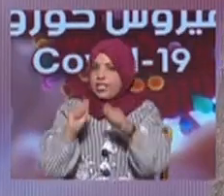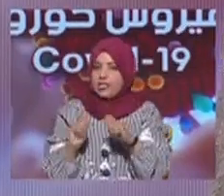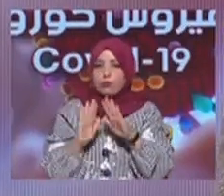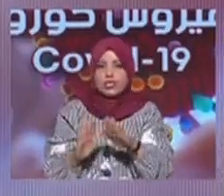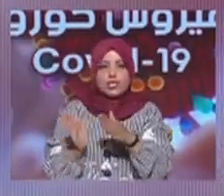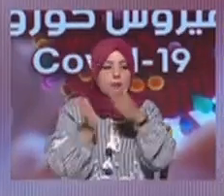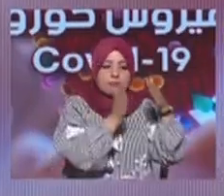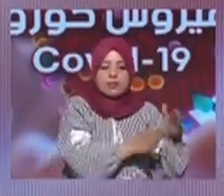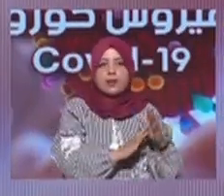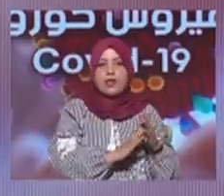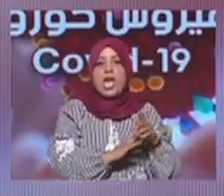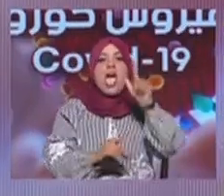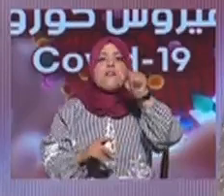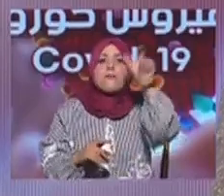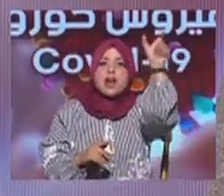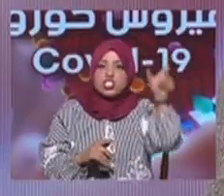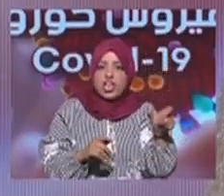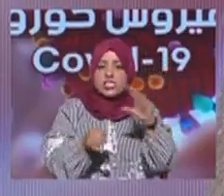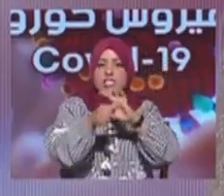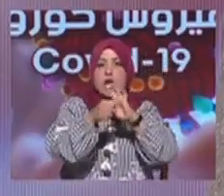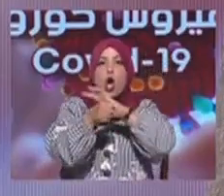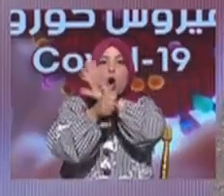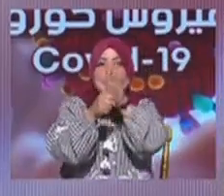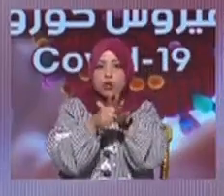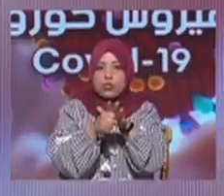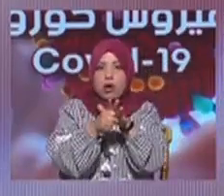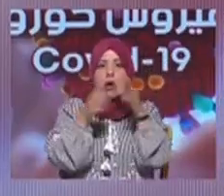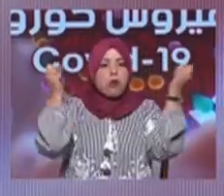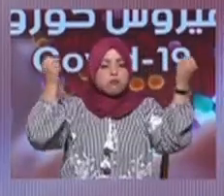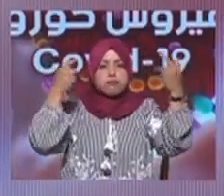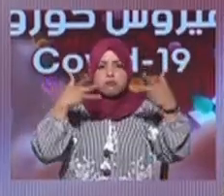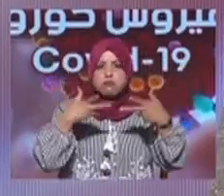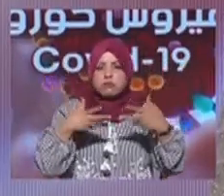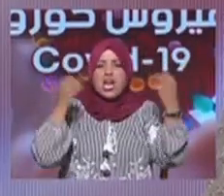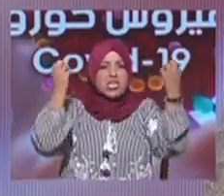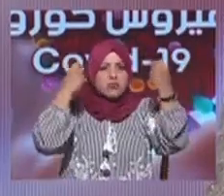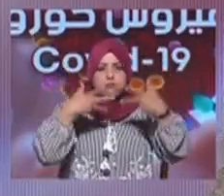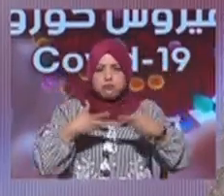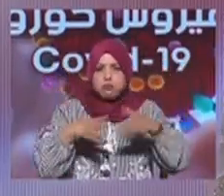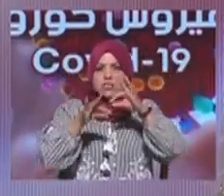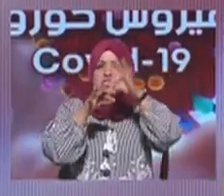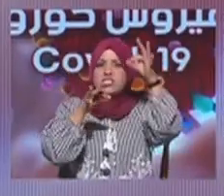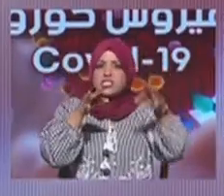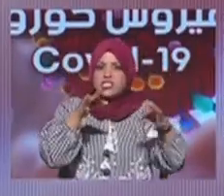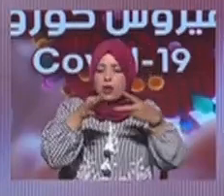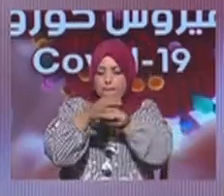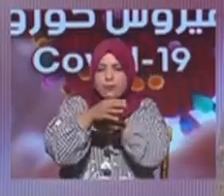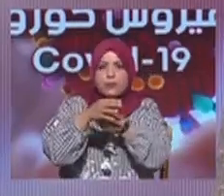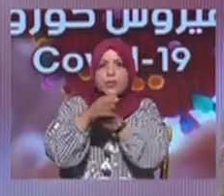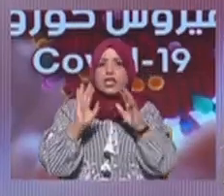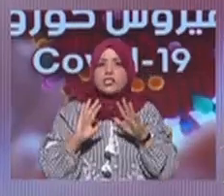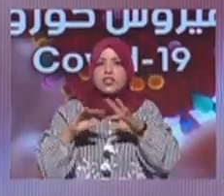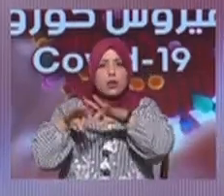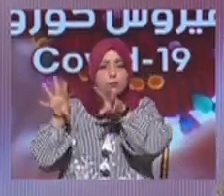اللي هما مازالوا حاملين للفيروس، احنا حسب لي زاناليز اللي عملناهم قلنا دي شين دو ترانسميسيون انترا فاميليال